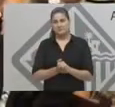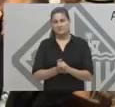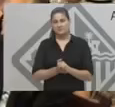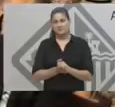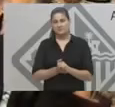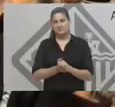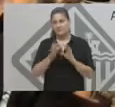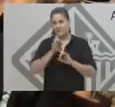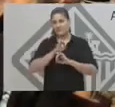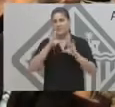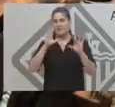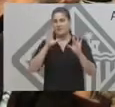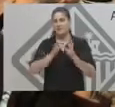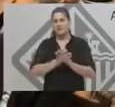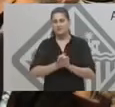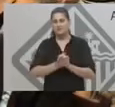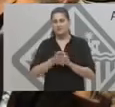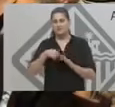I evidentment també